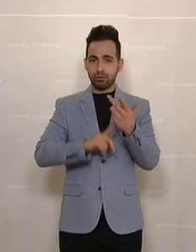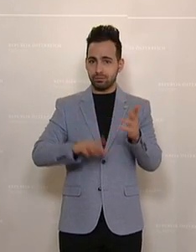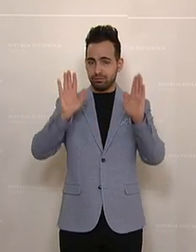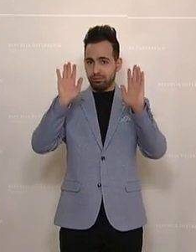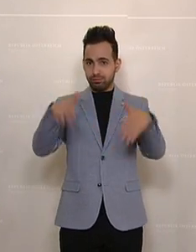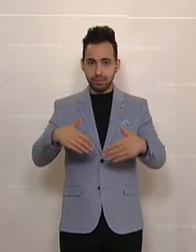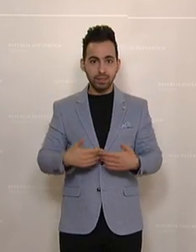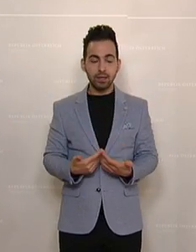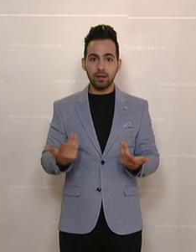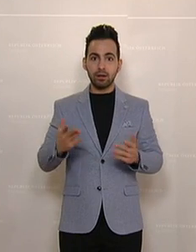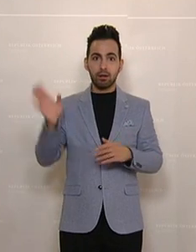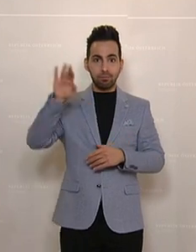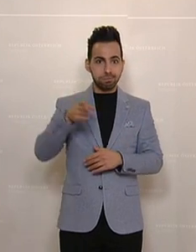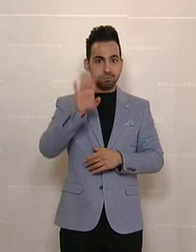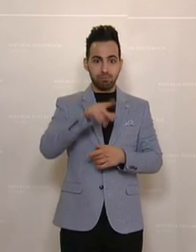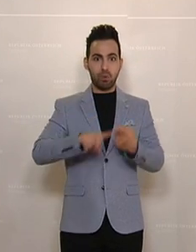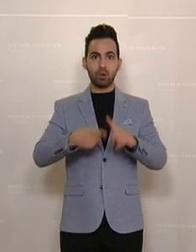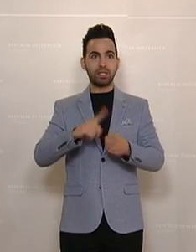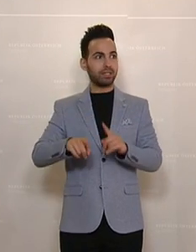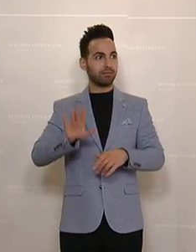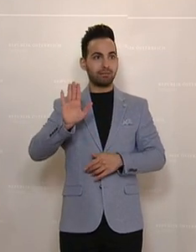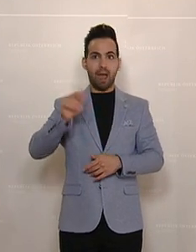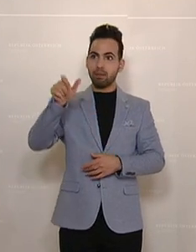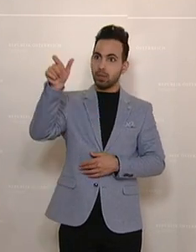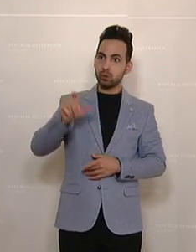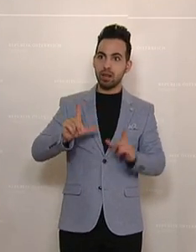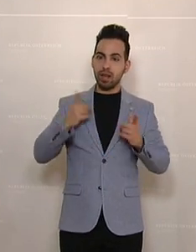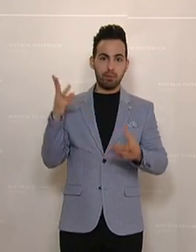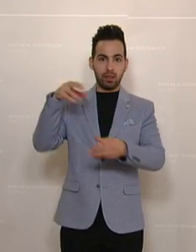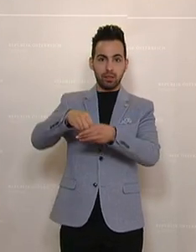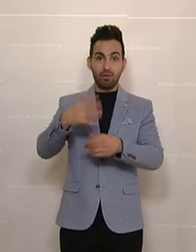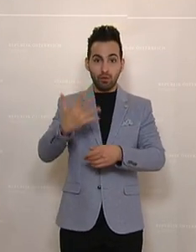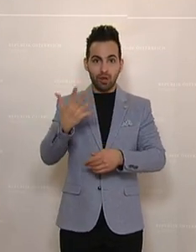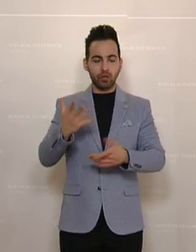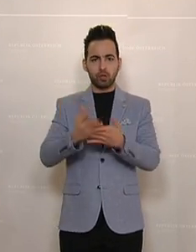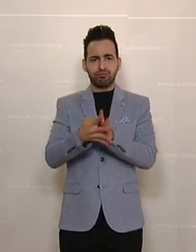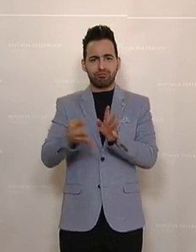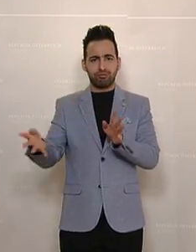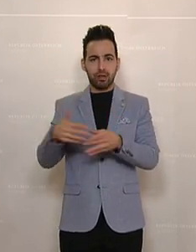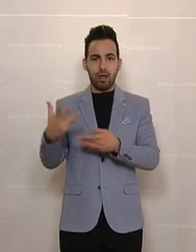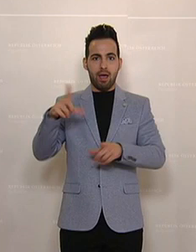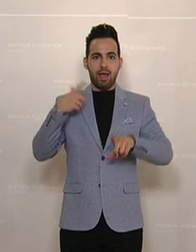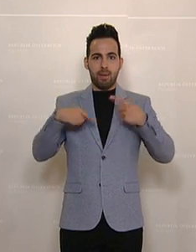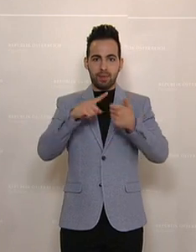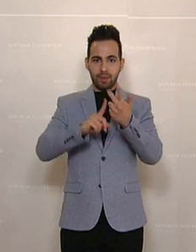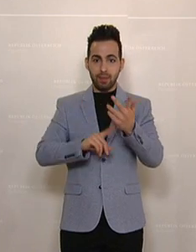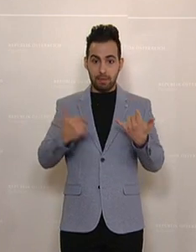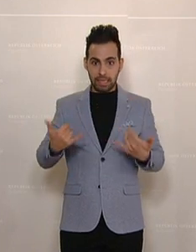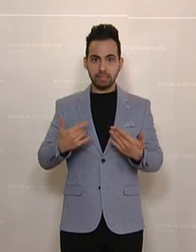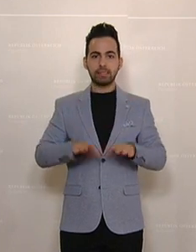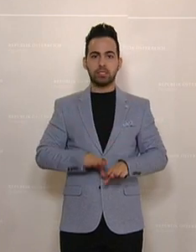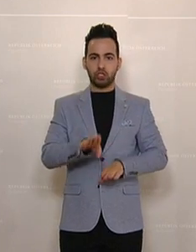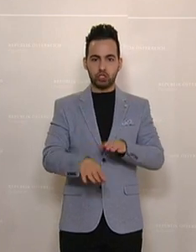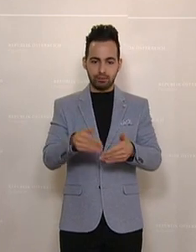die ein ganzes Politikerinnenleben füllen würden und nicht nur fünf Jahre. Es ist aber Zeit für mich, jetzt den nächsten